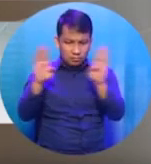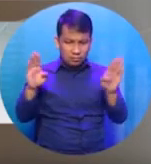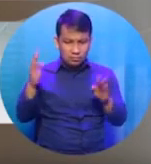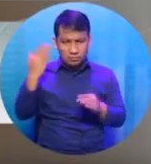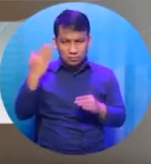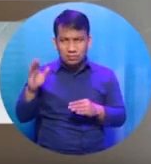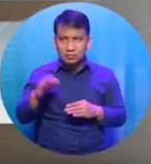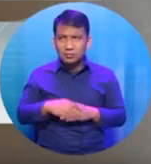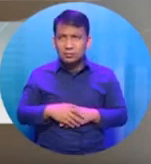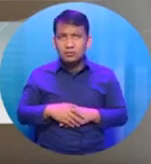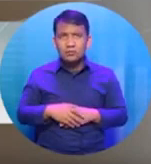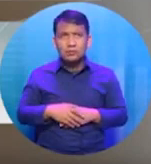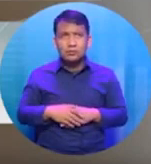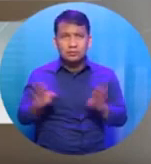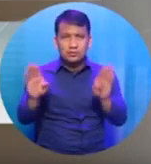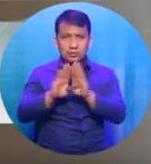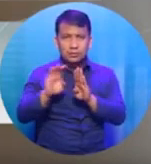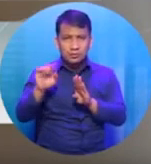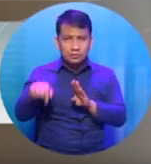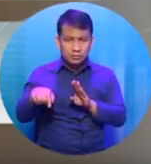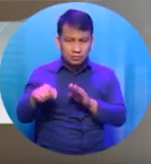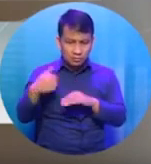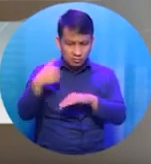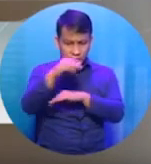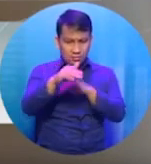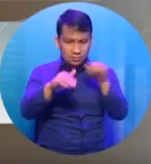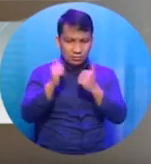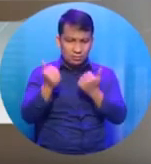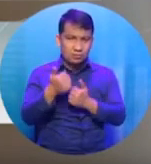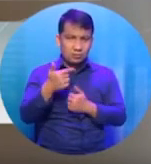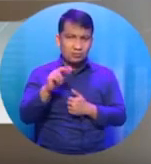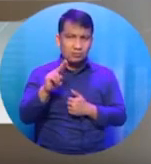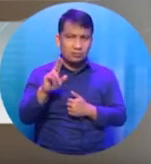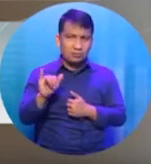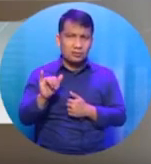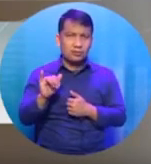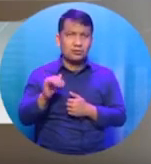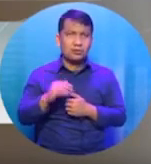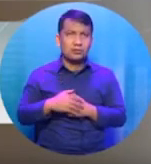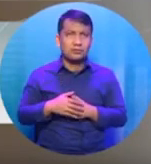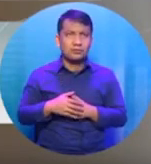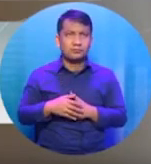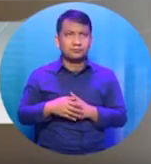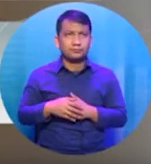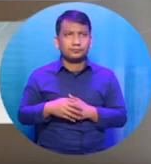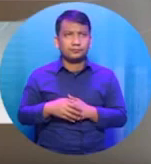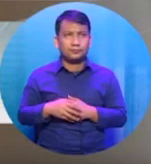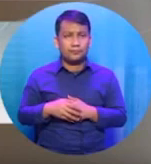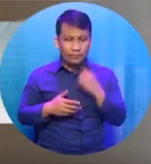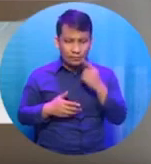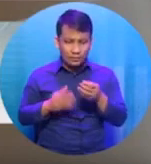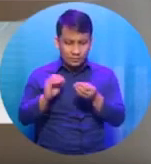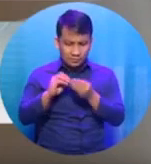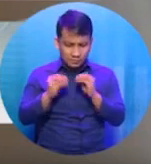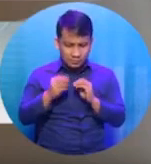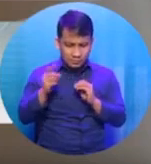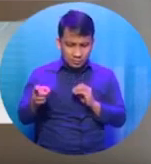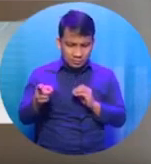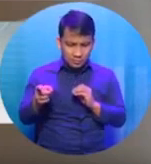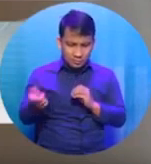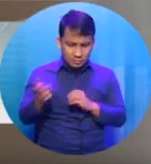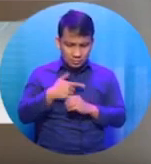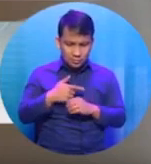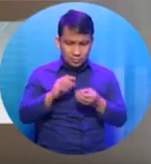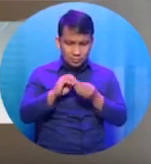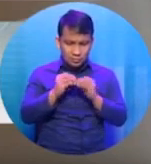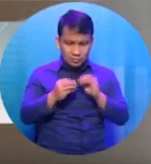sila ngayon. Nagsarado na yung agency sir na nagpadala sa asawa ninyo. Yes po sir. Opo, kasi yung number na binigay nila